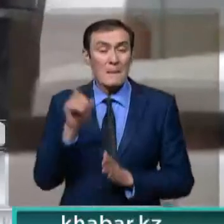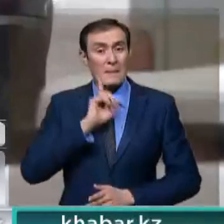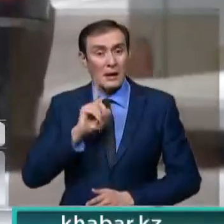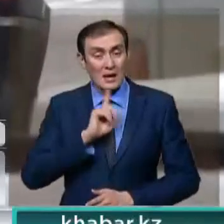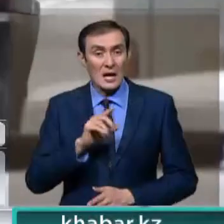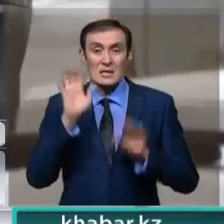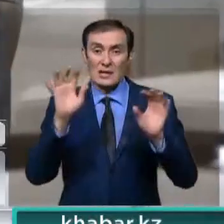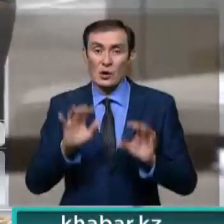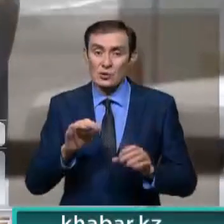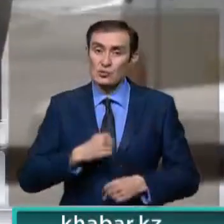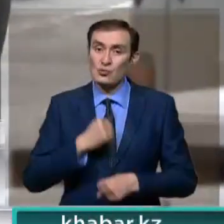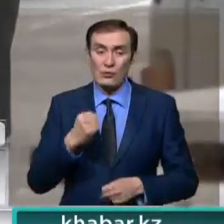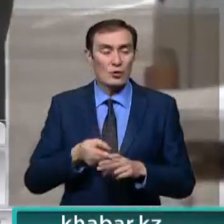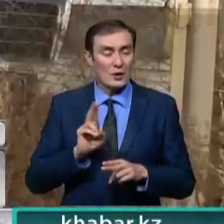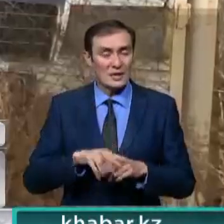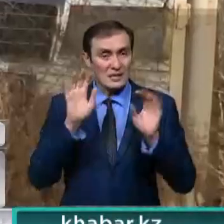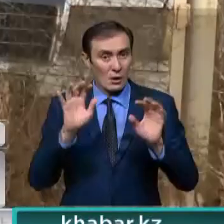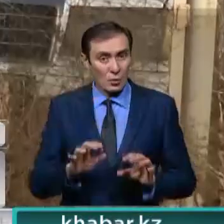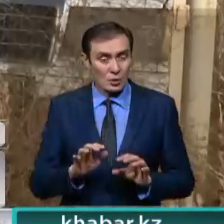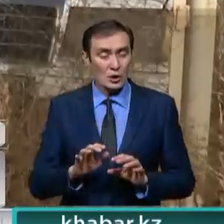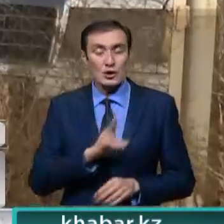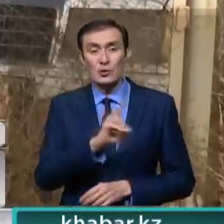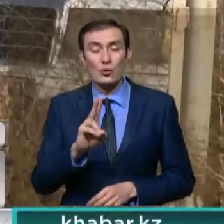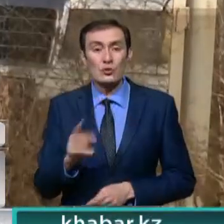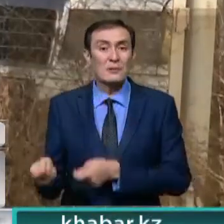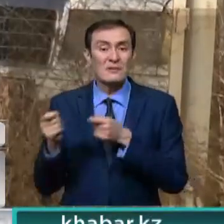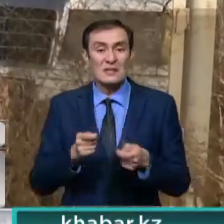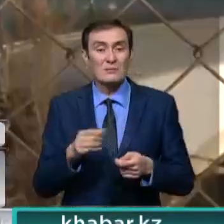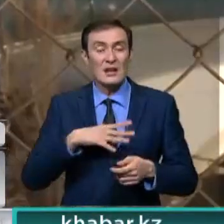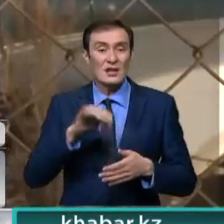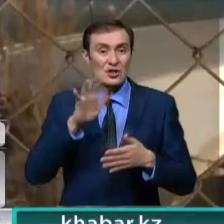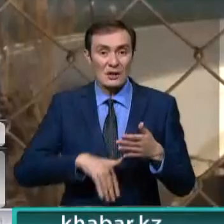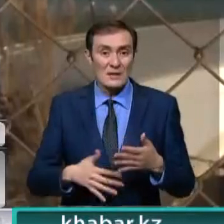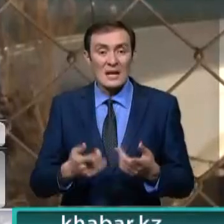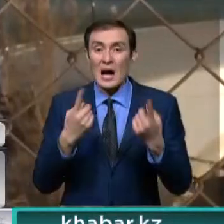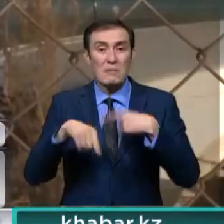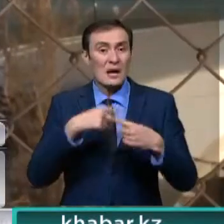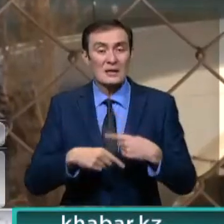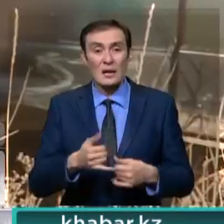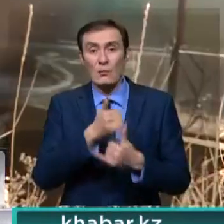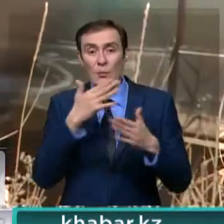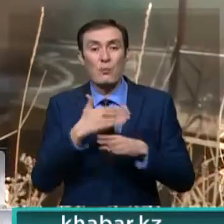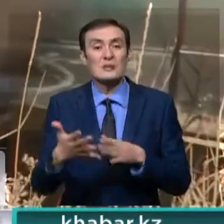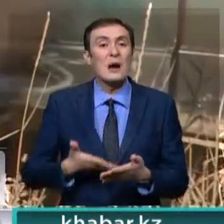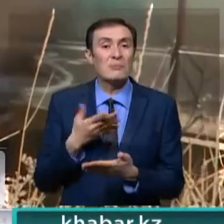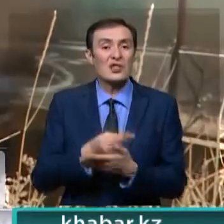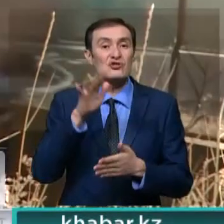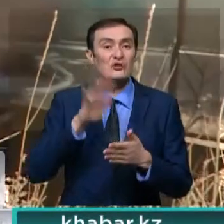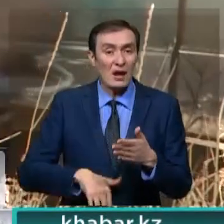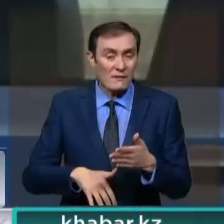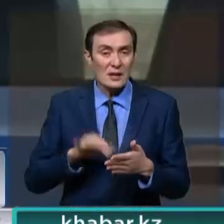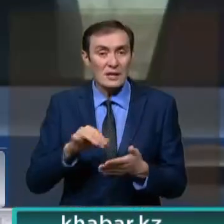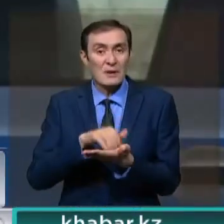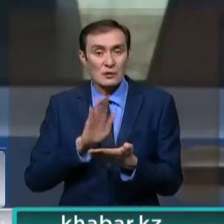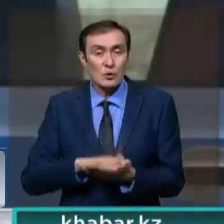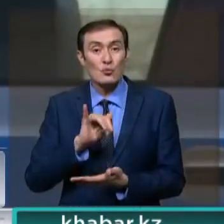говорится, закон суров, но это закон. И те авто, что уже увезли на штрафстоянке, забрать удастся только после оплаты штрафа и постановки